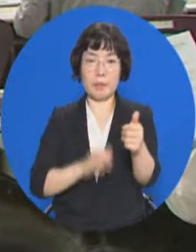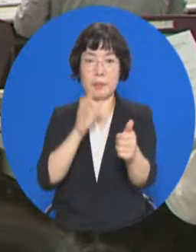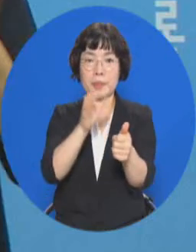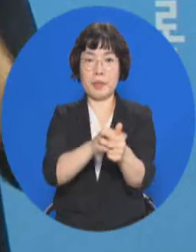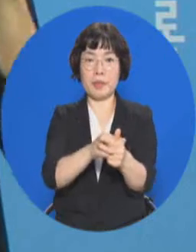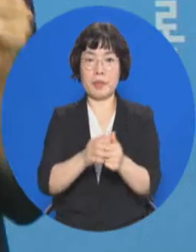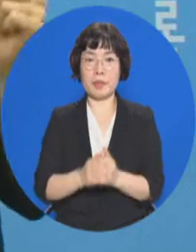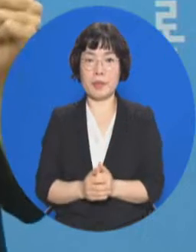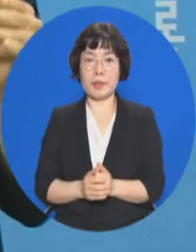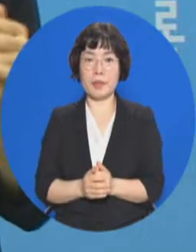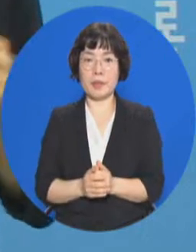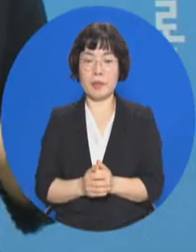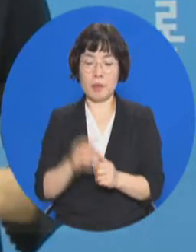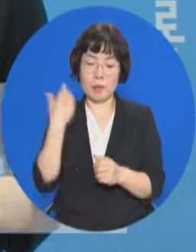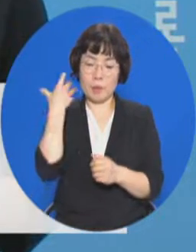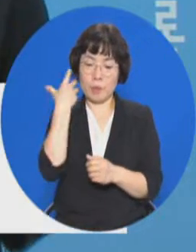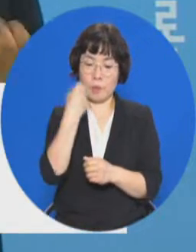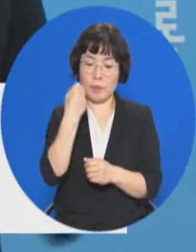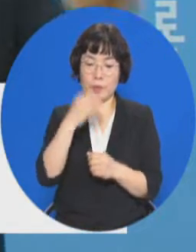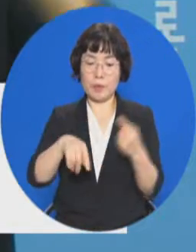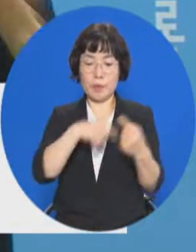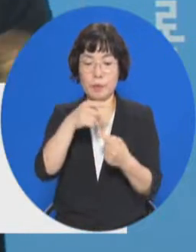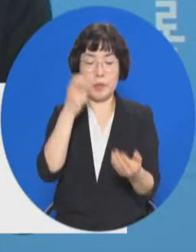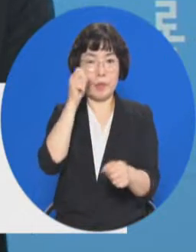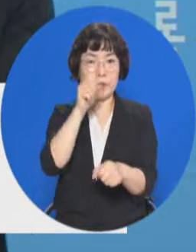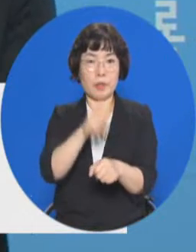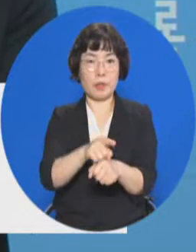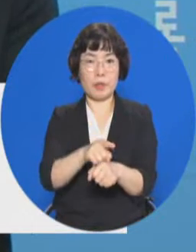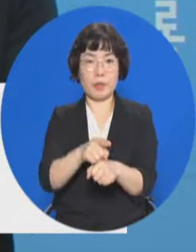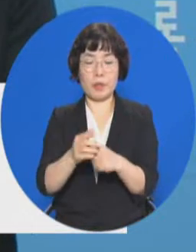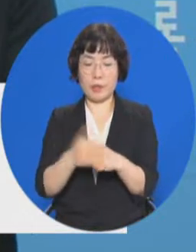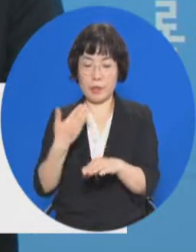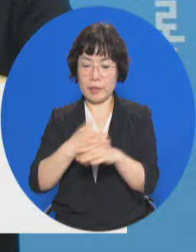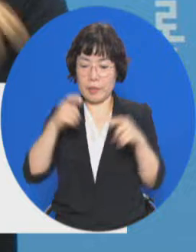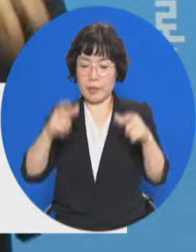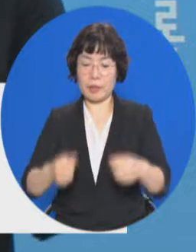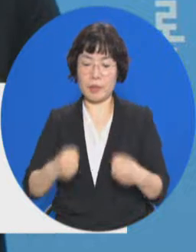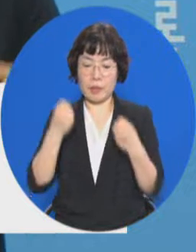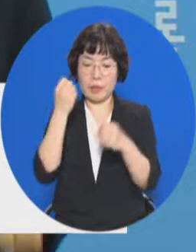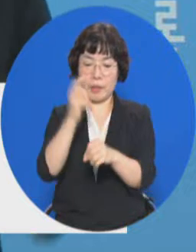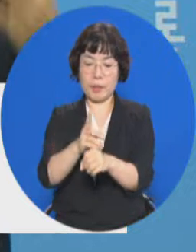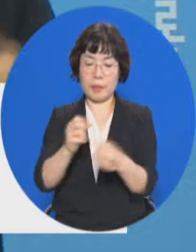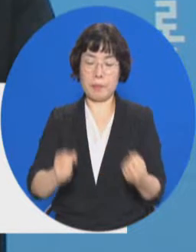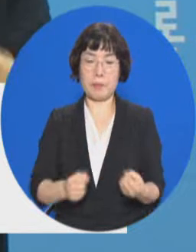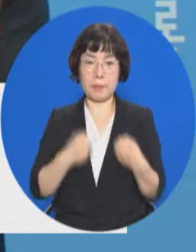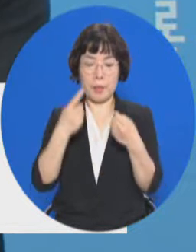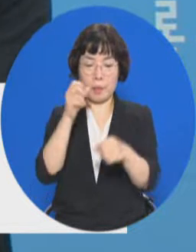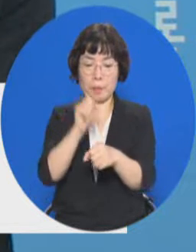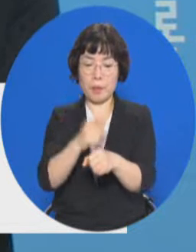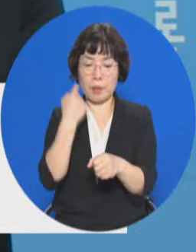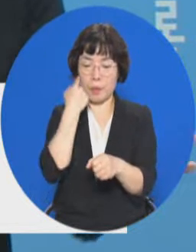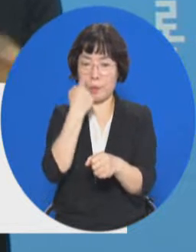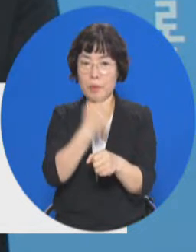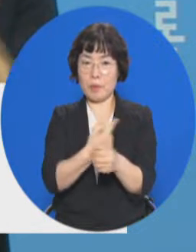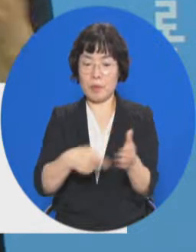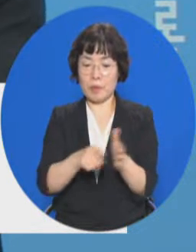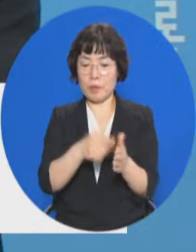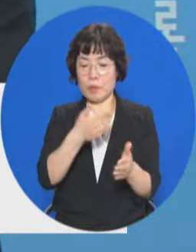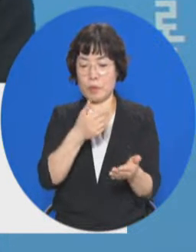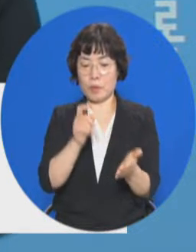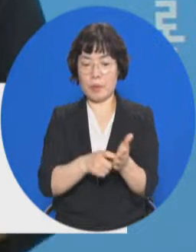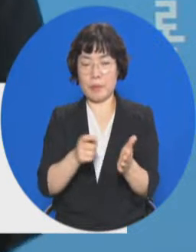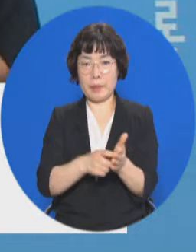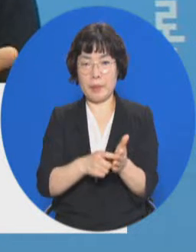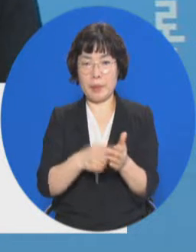요청했습니다. 음양 오피스텔의 운영 성격과 타 지역 행사의 성격 등을 파악하는 것이 매우